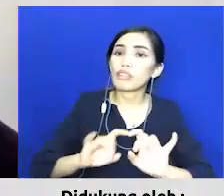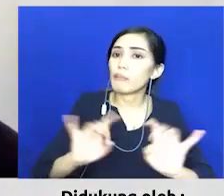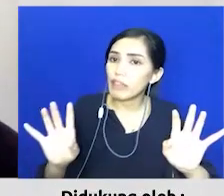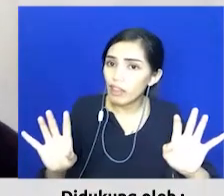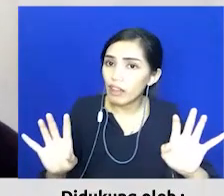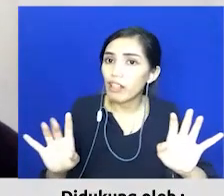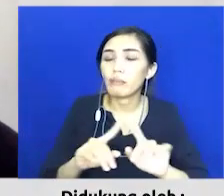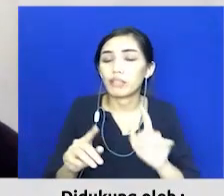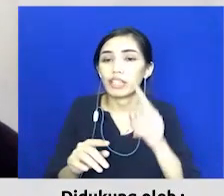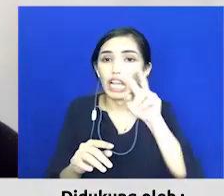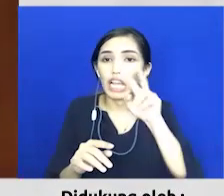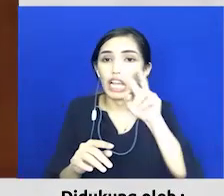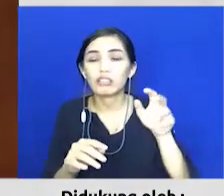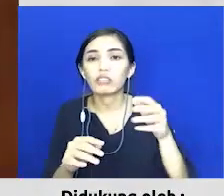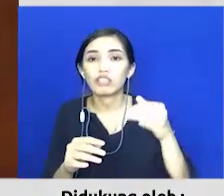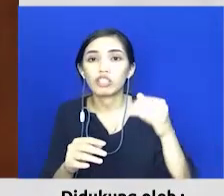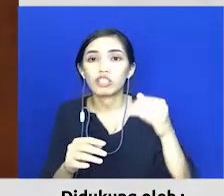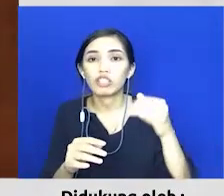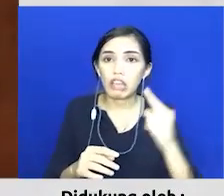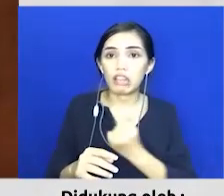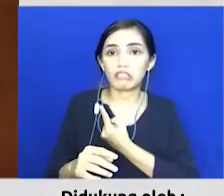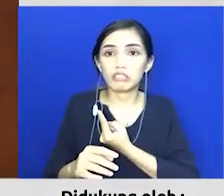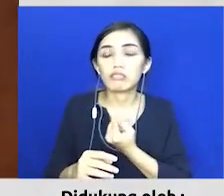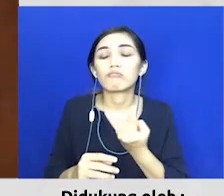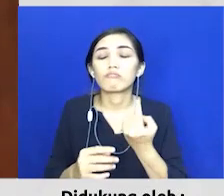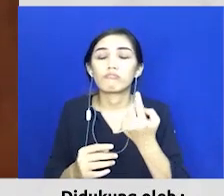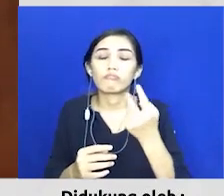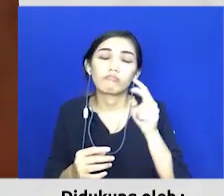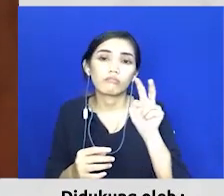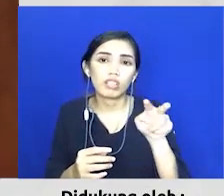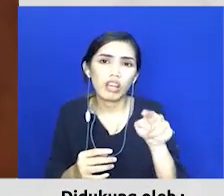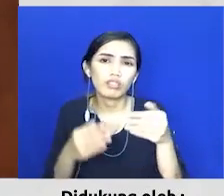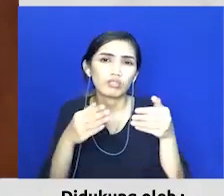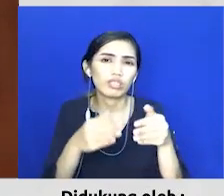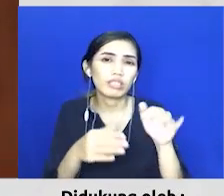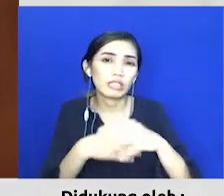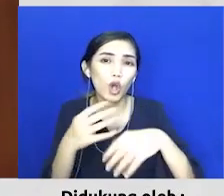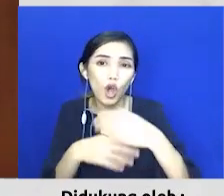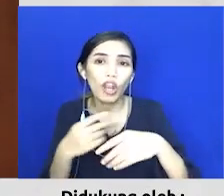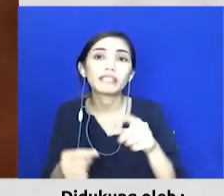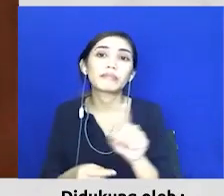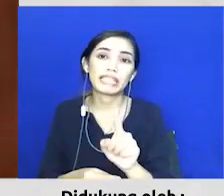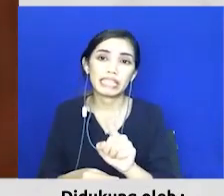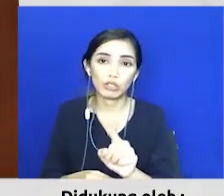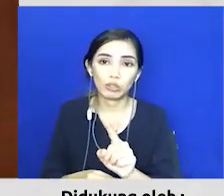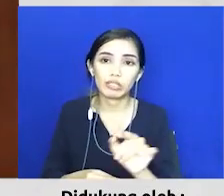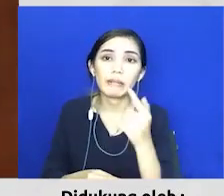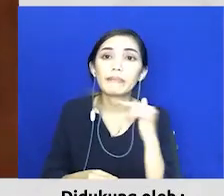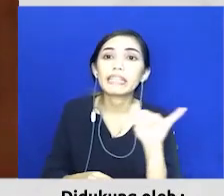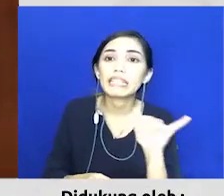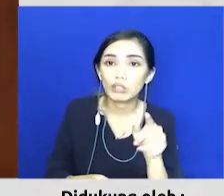ya, kemudian berubah ke Orde Baru. Orde Baru itu apa sih masalahnya? Orde Baru